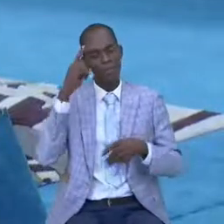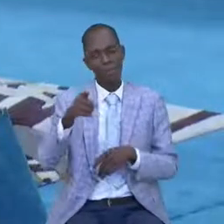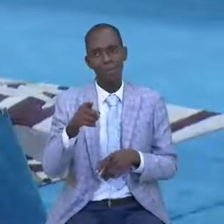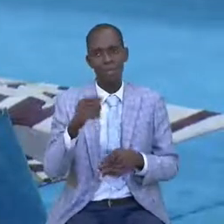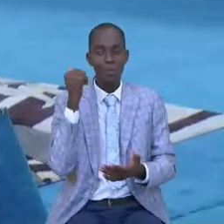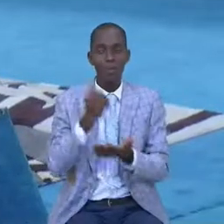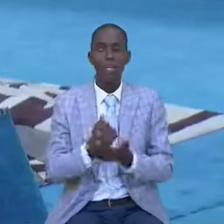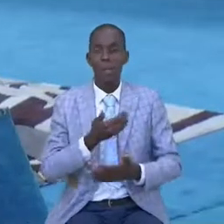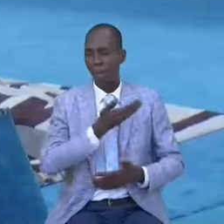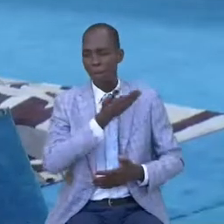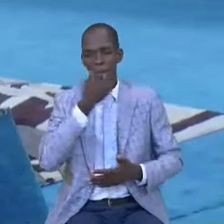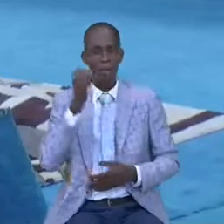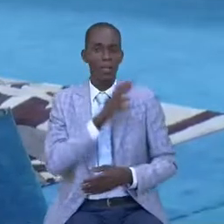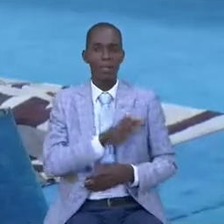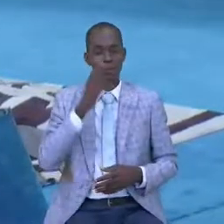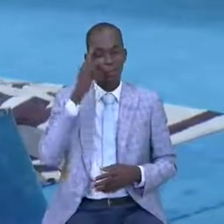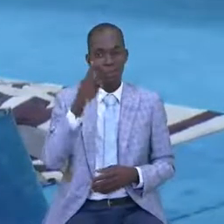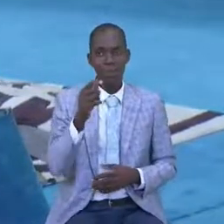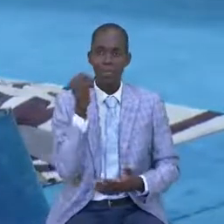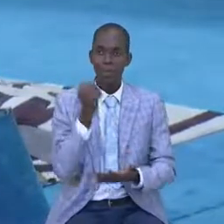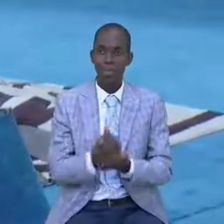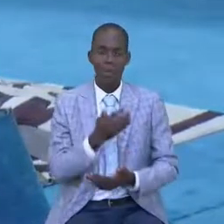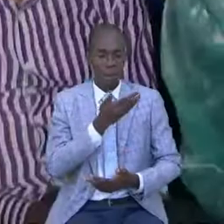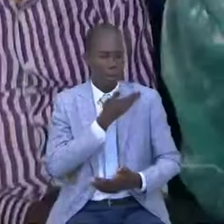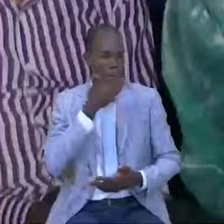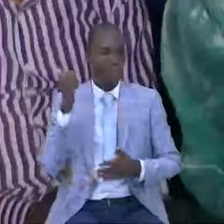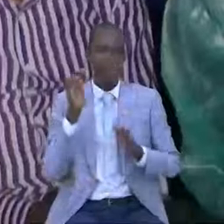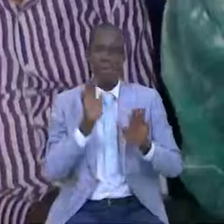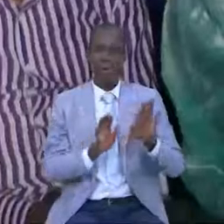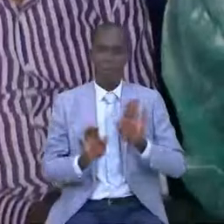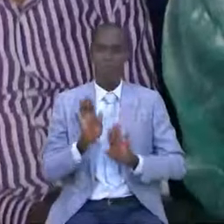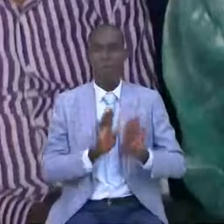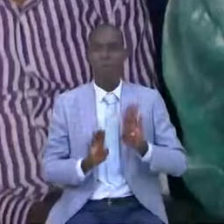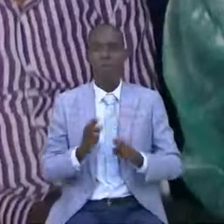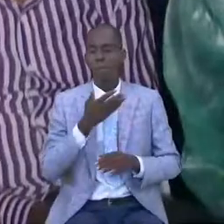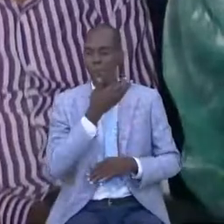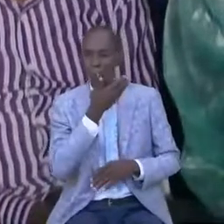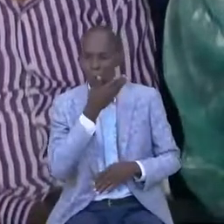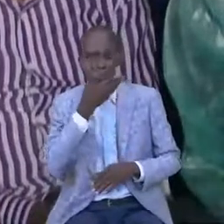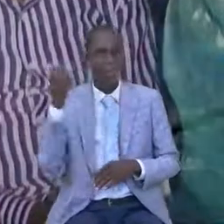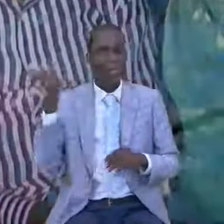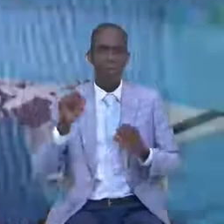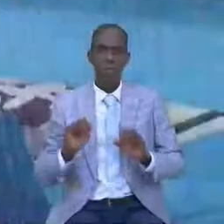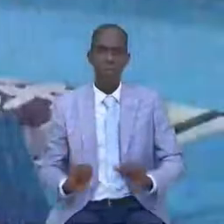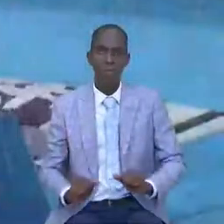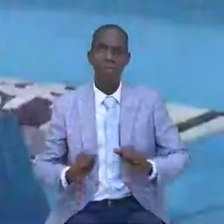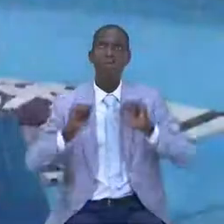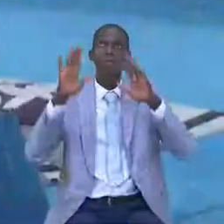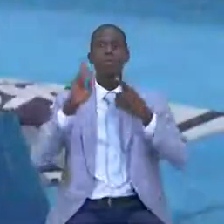meilleur. Ce soir, une meilleure vie pour vous, un meilleur caractère pour vous, un